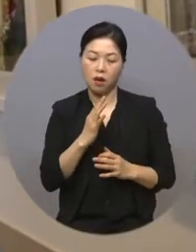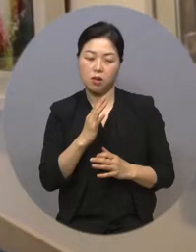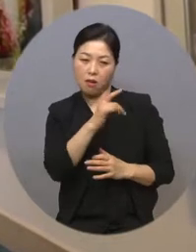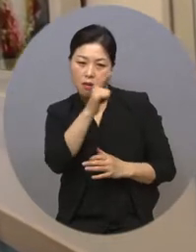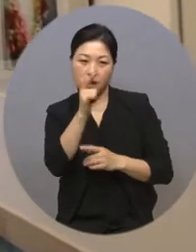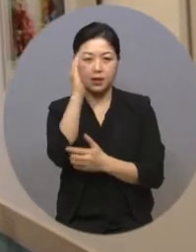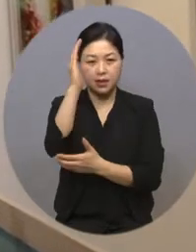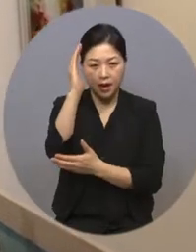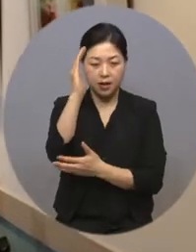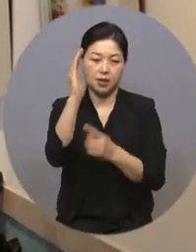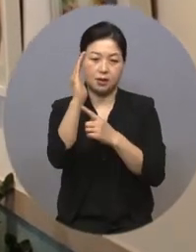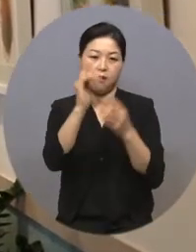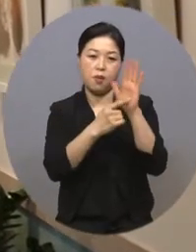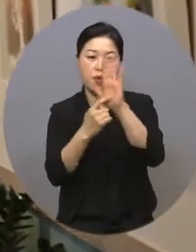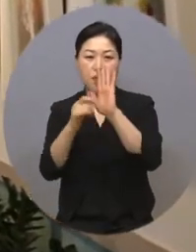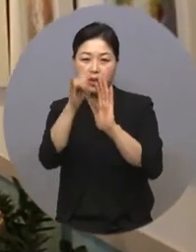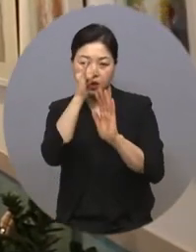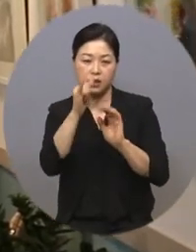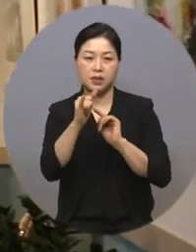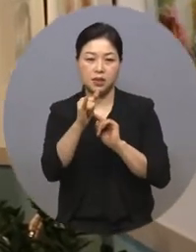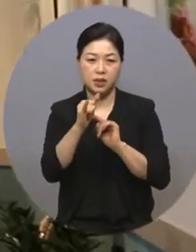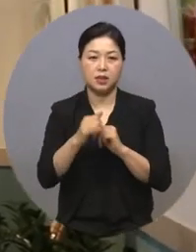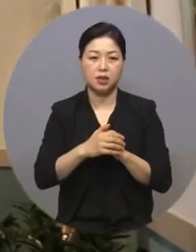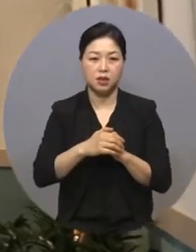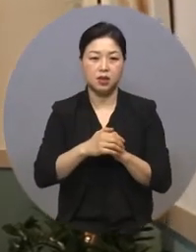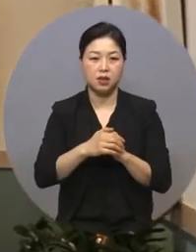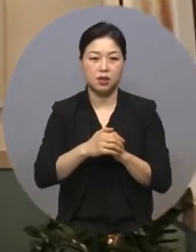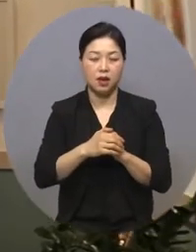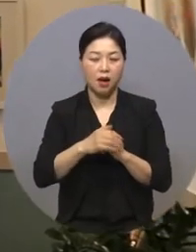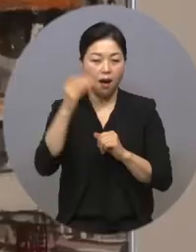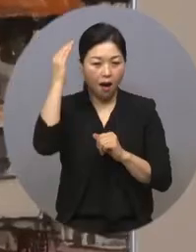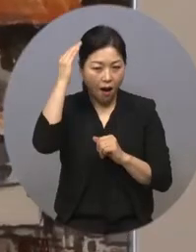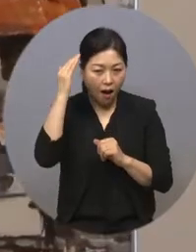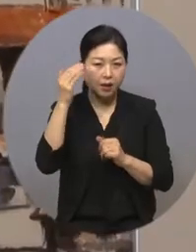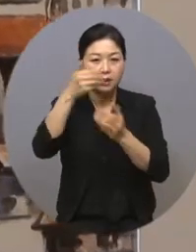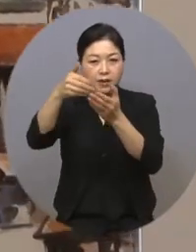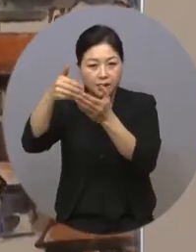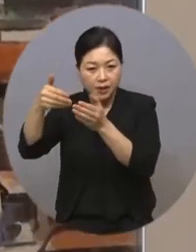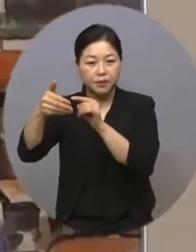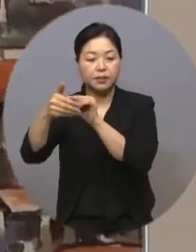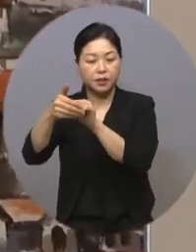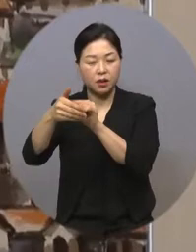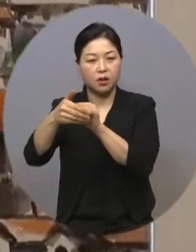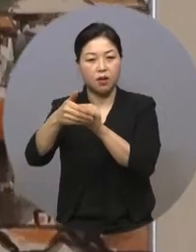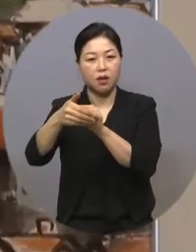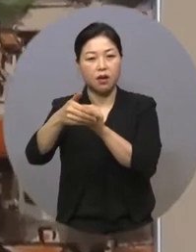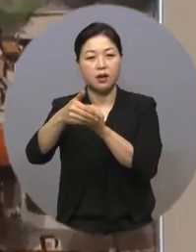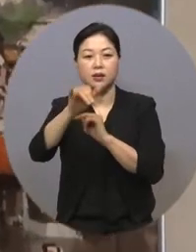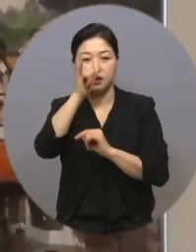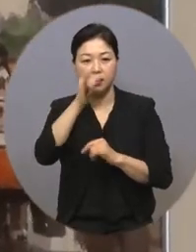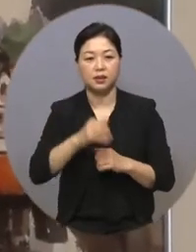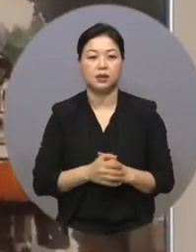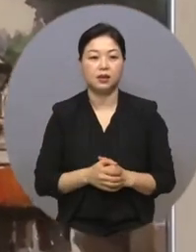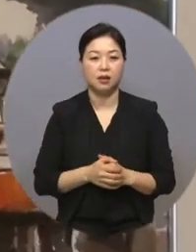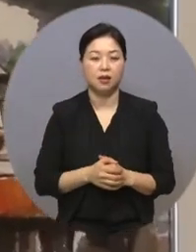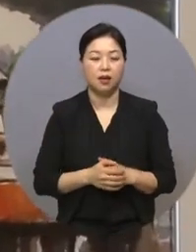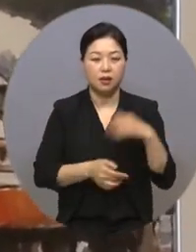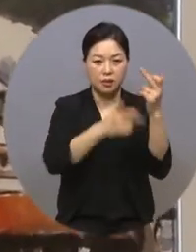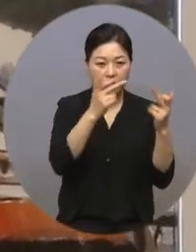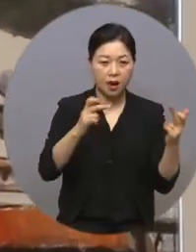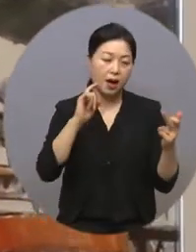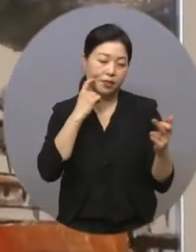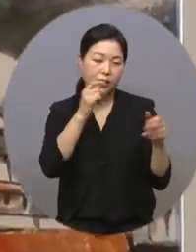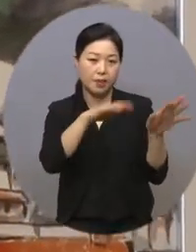담아낸 수묵담채 작품 14점이 선을 보입니다. 산과 아름다운 바다를 대상으로